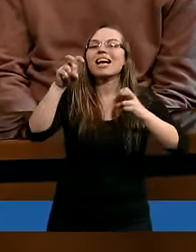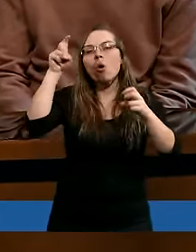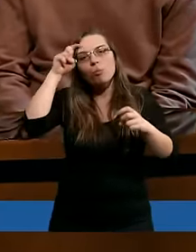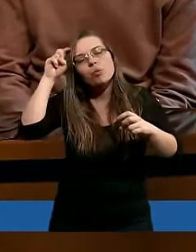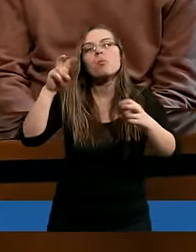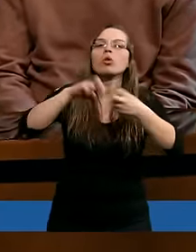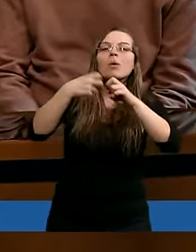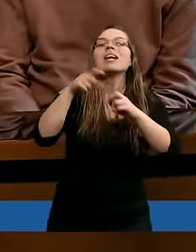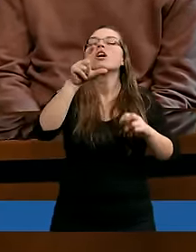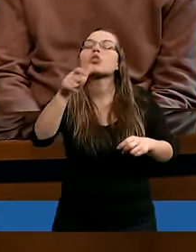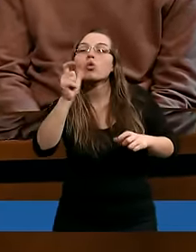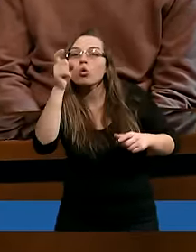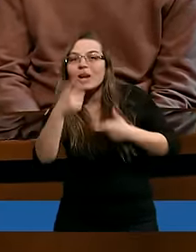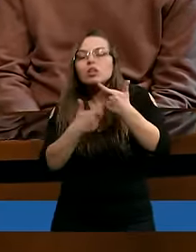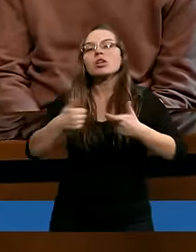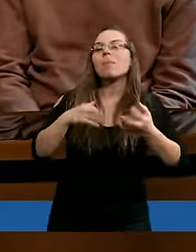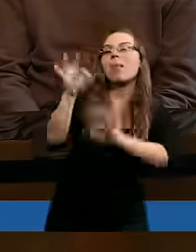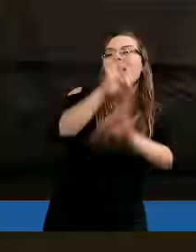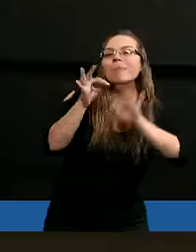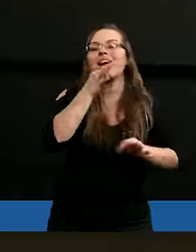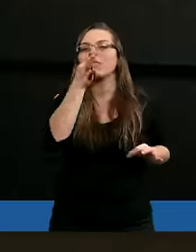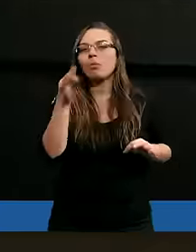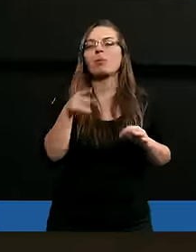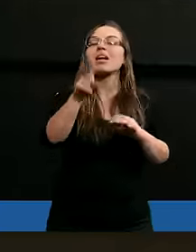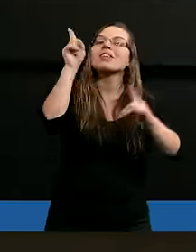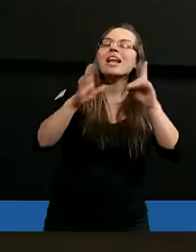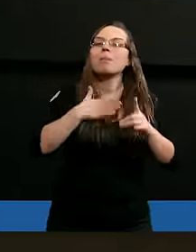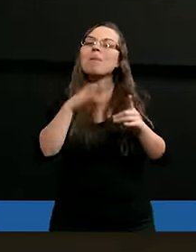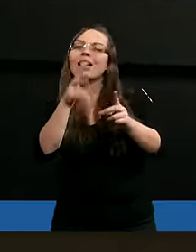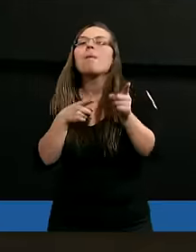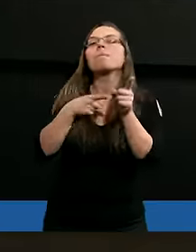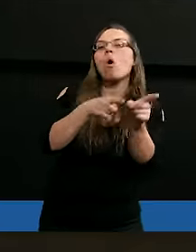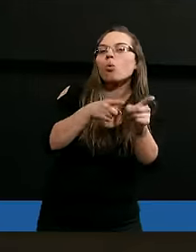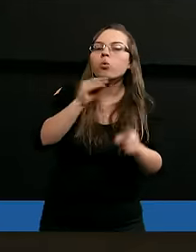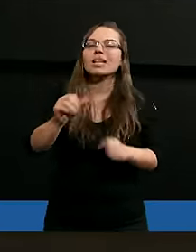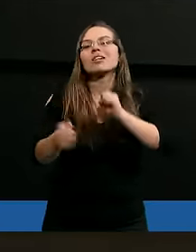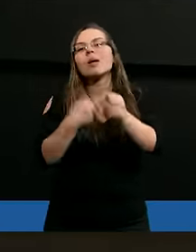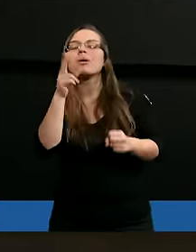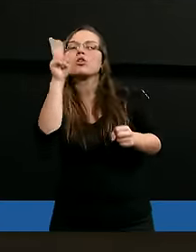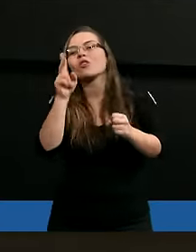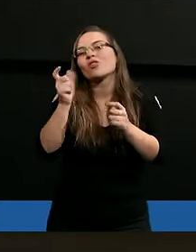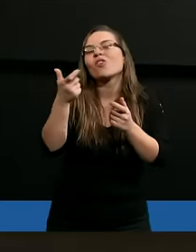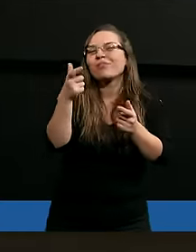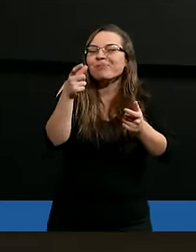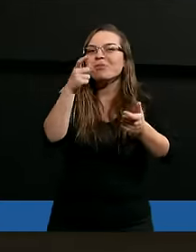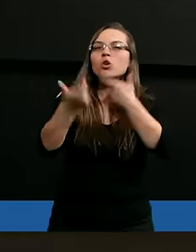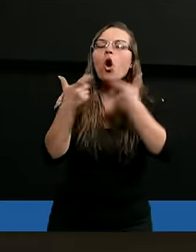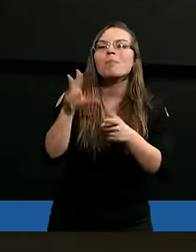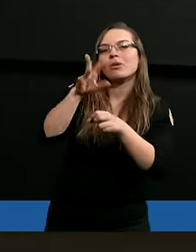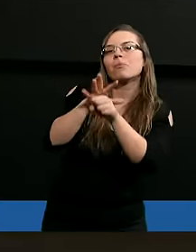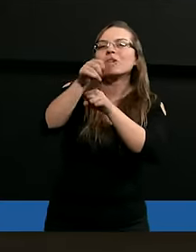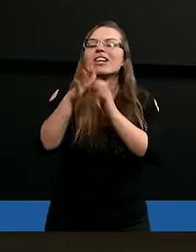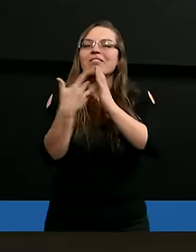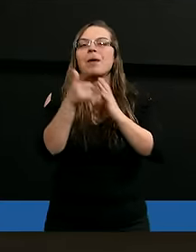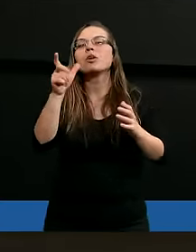żeby naprawić to, co się złego wydarzyło. A może czasem mamy taką pokusę, żeby właśnie kogoś tak poprawić życiowo i powiedzieć